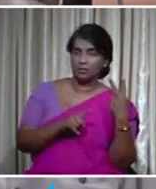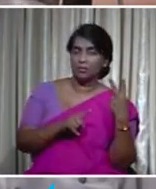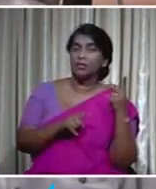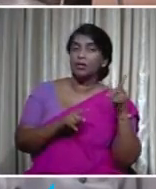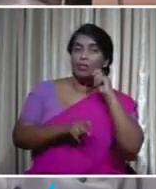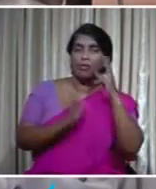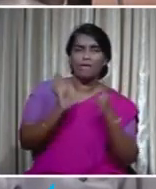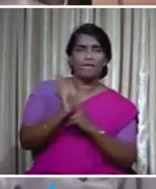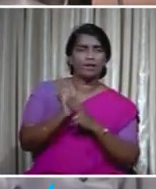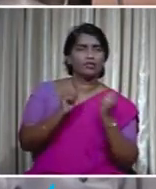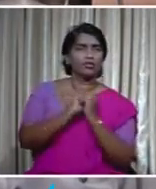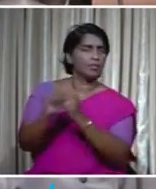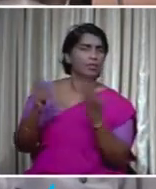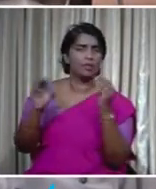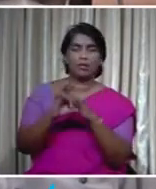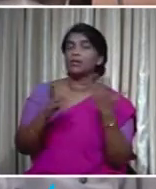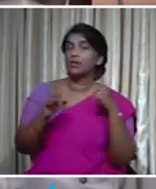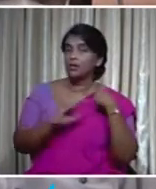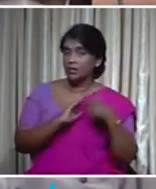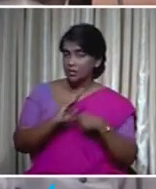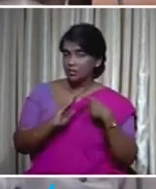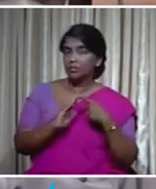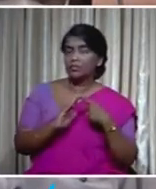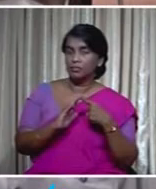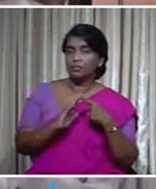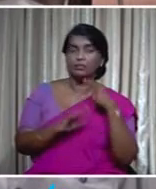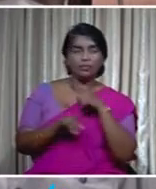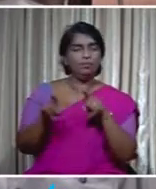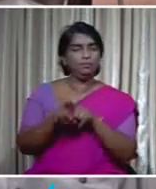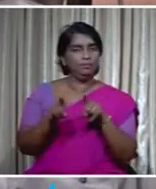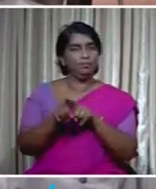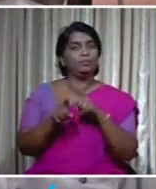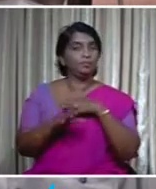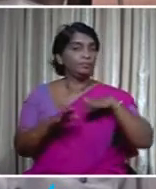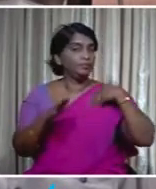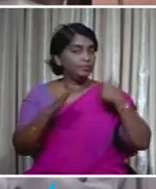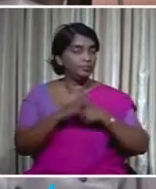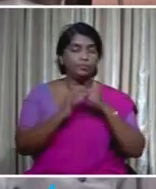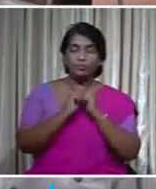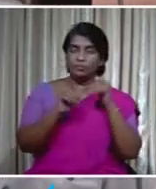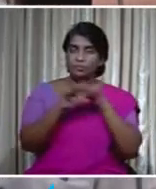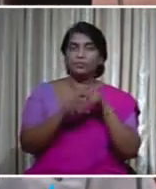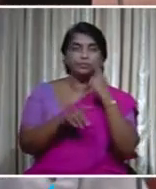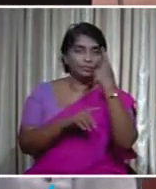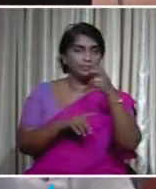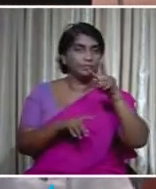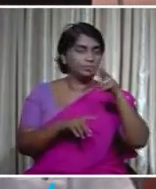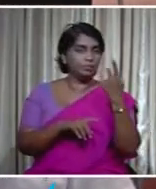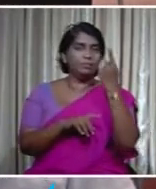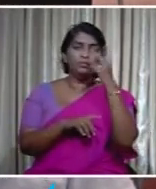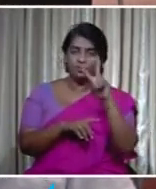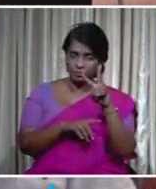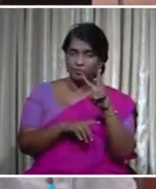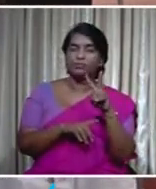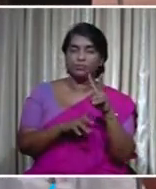போல ஸ்ரீலங்கா பிரின்சிபல் சர்வீஸ் இலங்கை அதிபர்கள் சேவையில் 1212 பேருக்கு வடக்கு மாகாணத்திலே